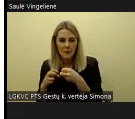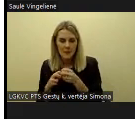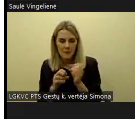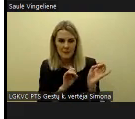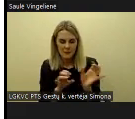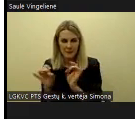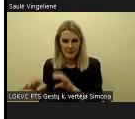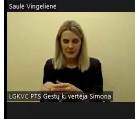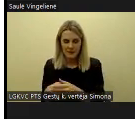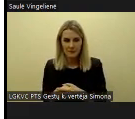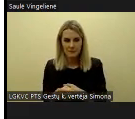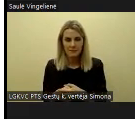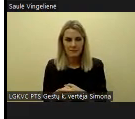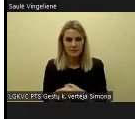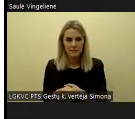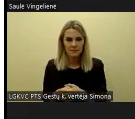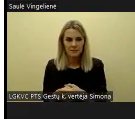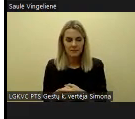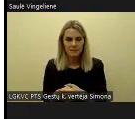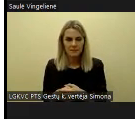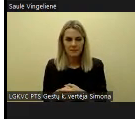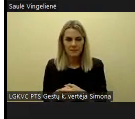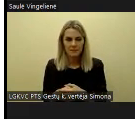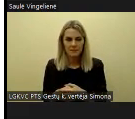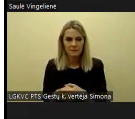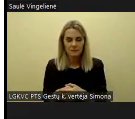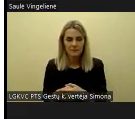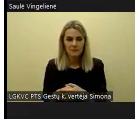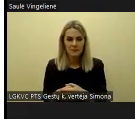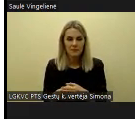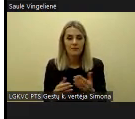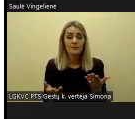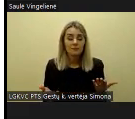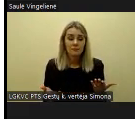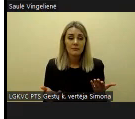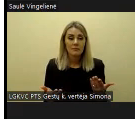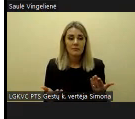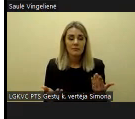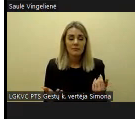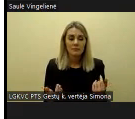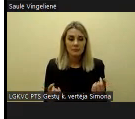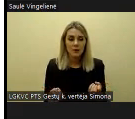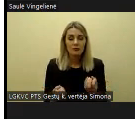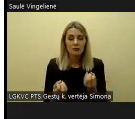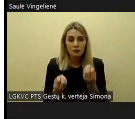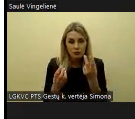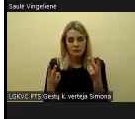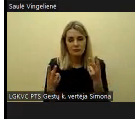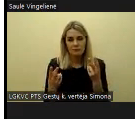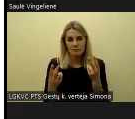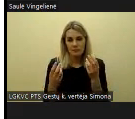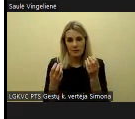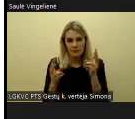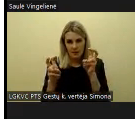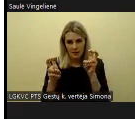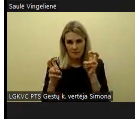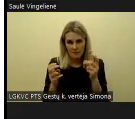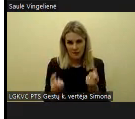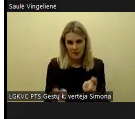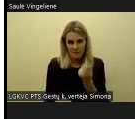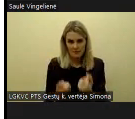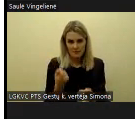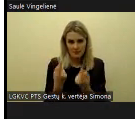reiškia šioje konkrečioje šalyje? Ir tai vėlgi iškelia dar daugiau temų, į kurias reikia